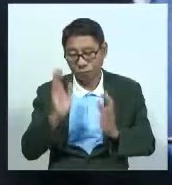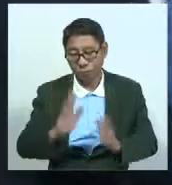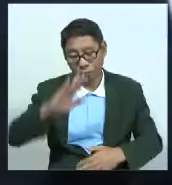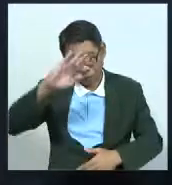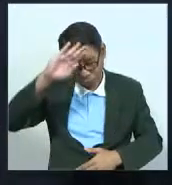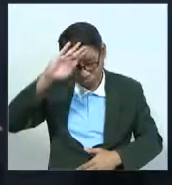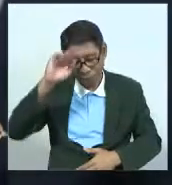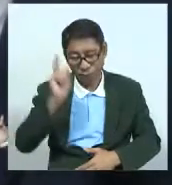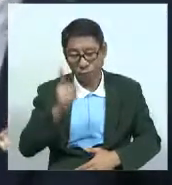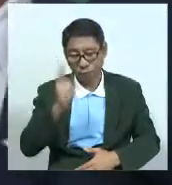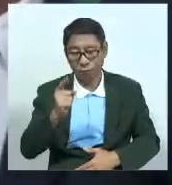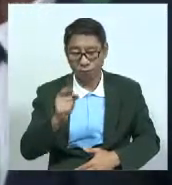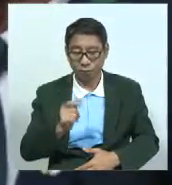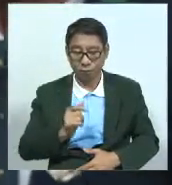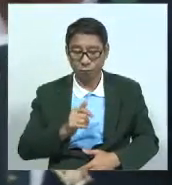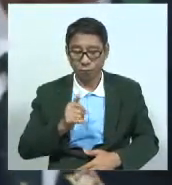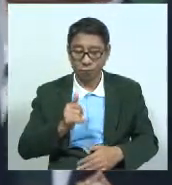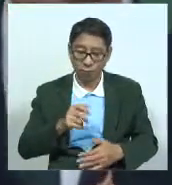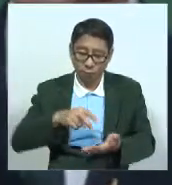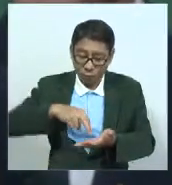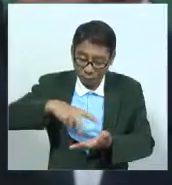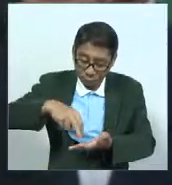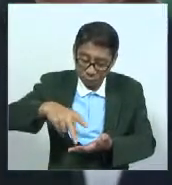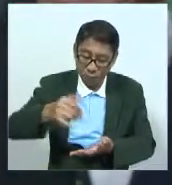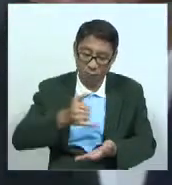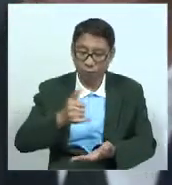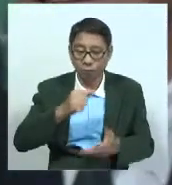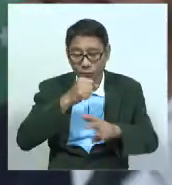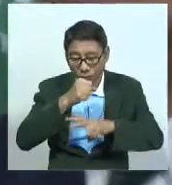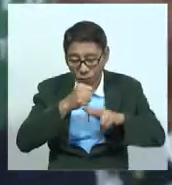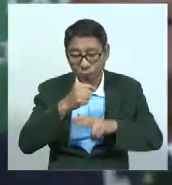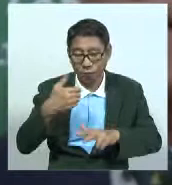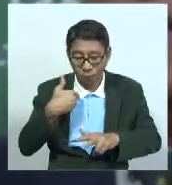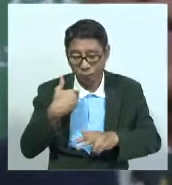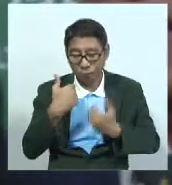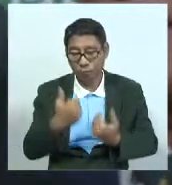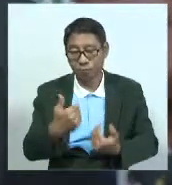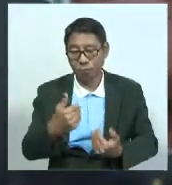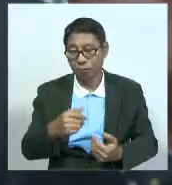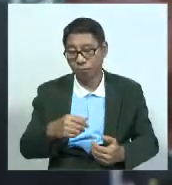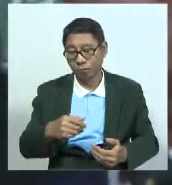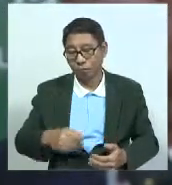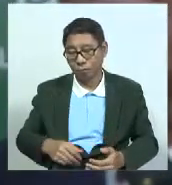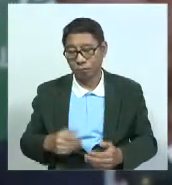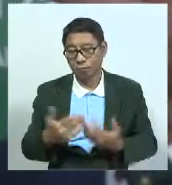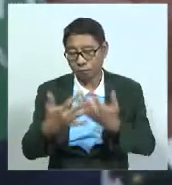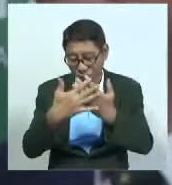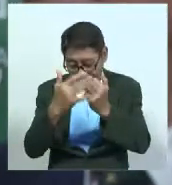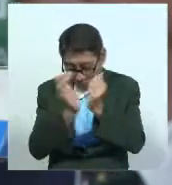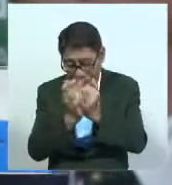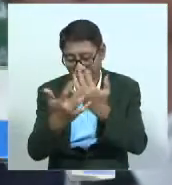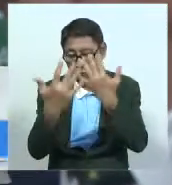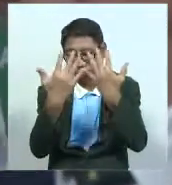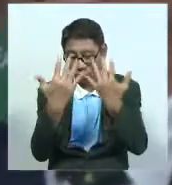จริงๆดีกว่าวันนี้เดินไปไหนมาไหนก็มีบอกเอากัญชามากัญชามีไหมรัฐมนตรีพกไหมจะไปพกได้พกก็เข้าคุกเนี่ยใช่ไหม